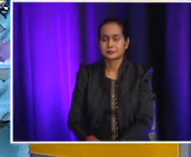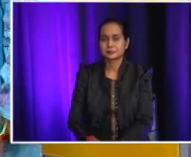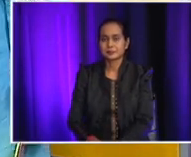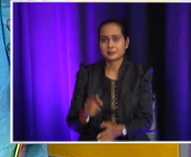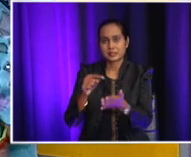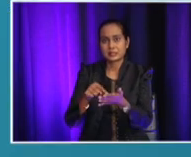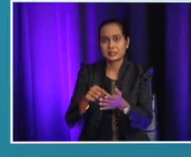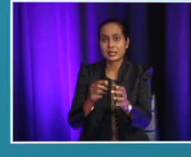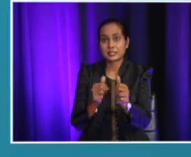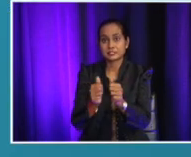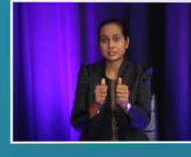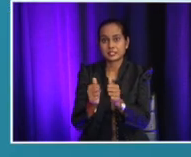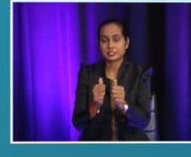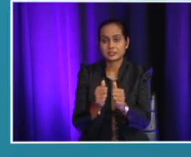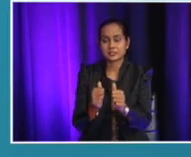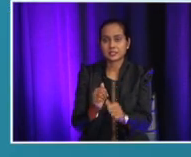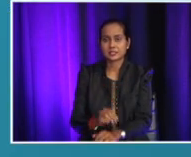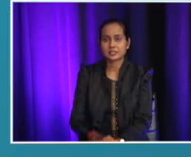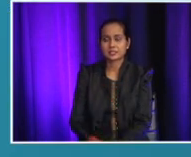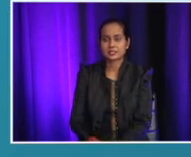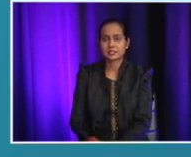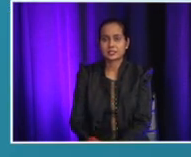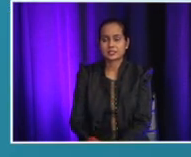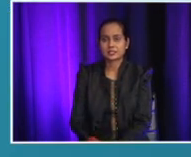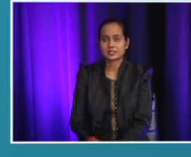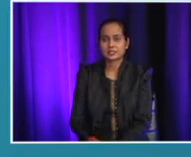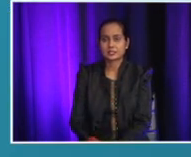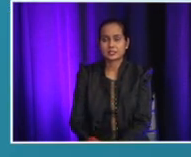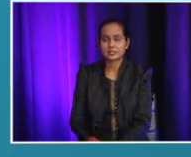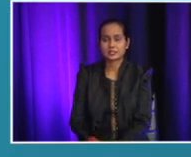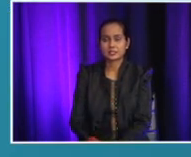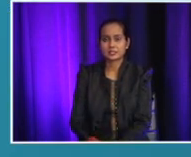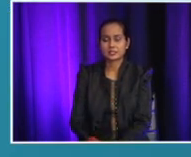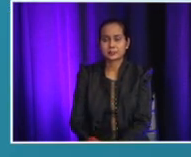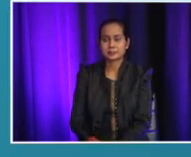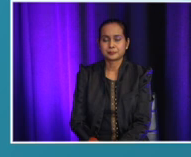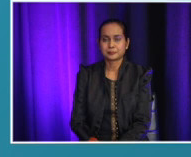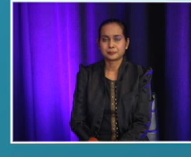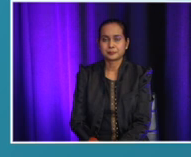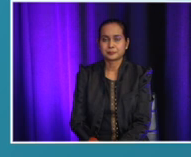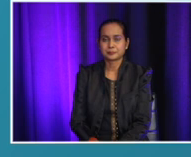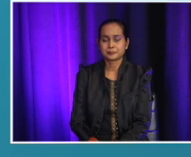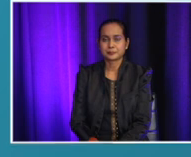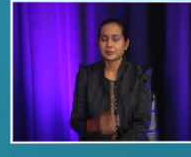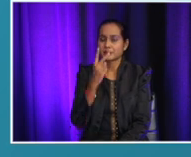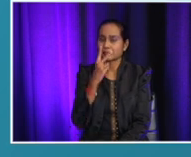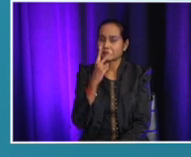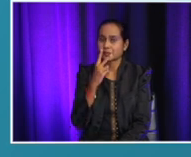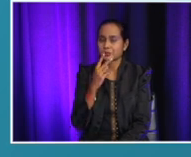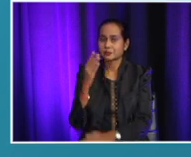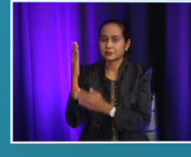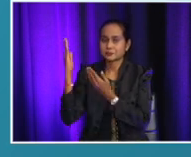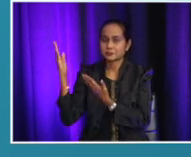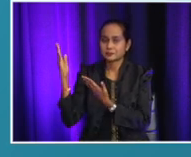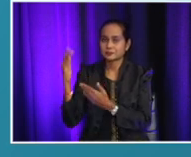antara activity activity ya yang tadi Saya tunjuk pelaksanaan ya jadi tengok di sini hah